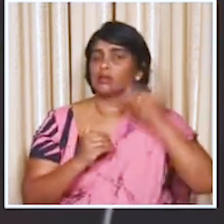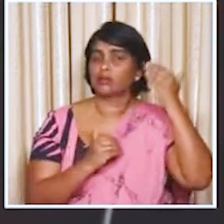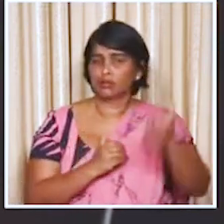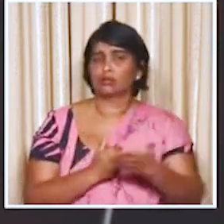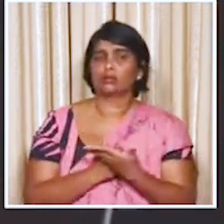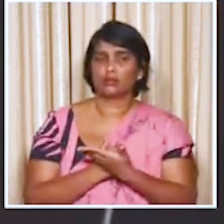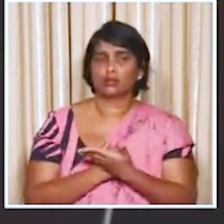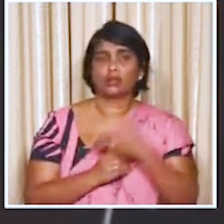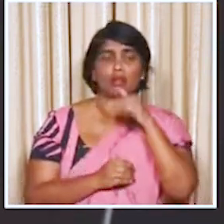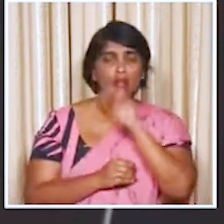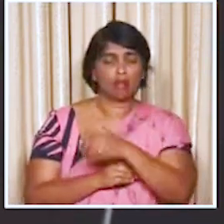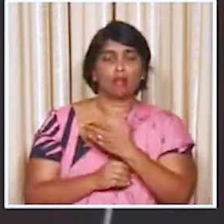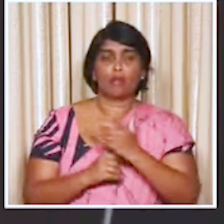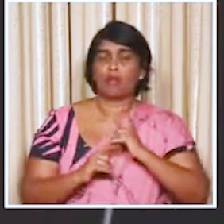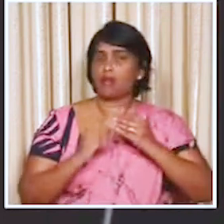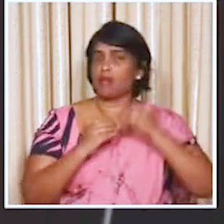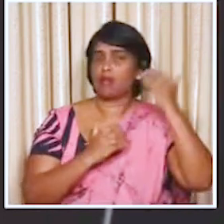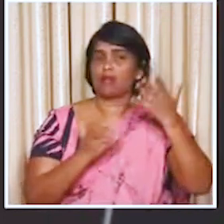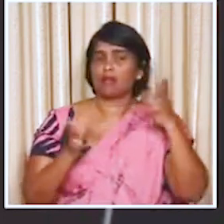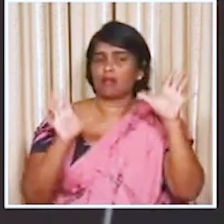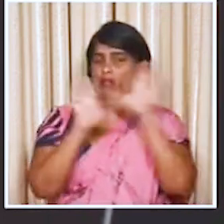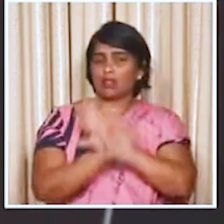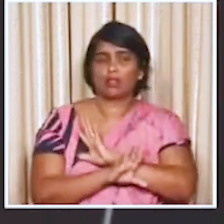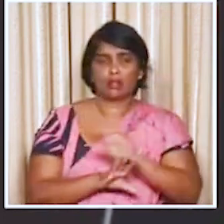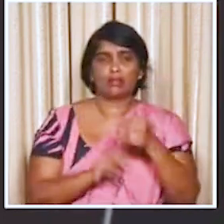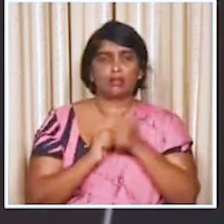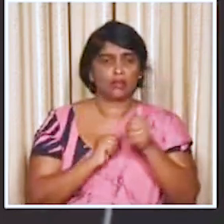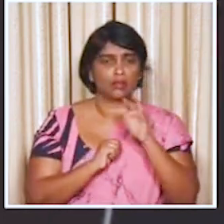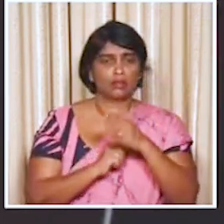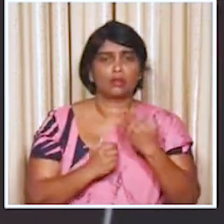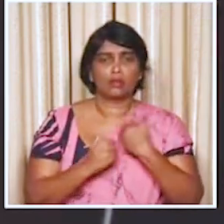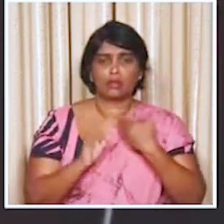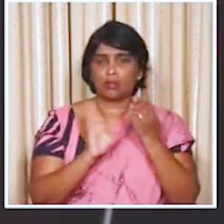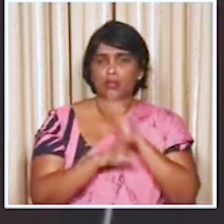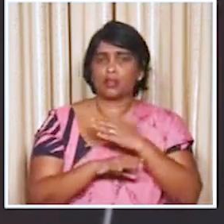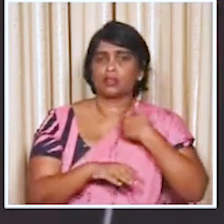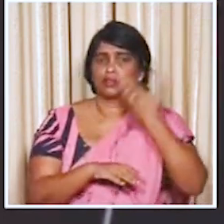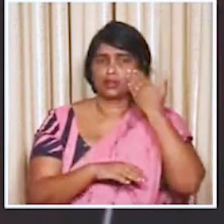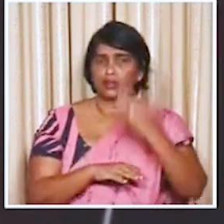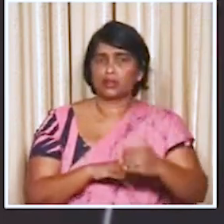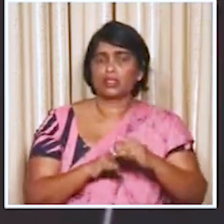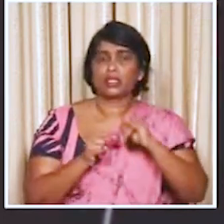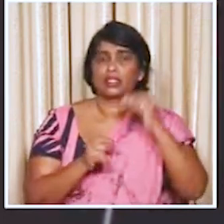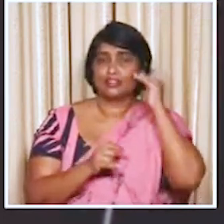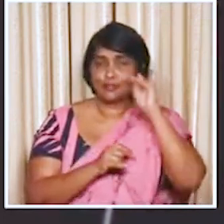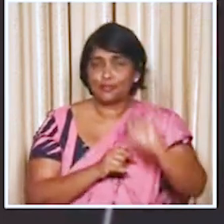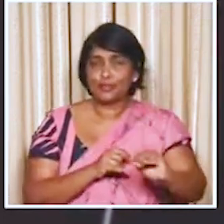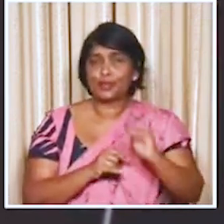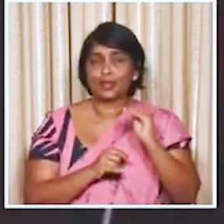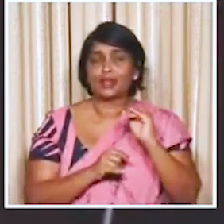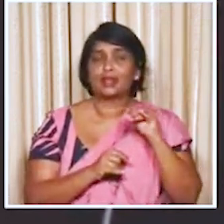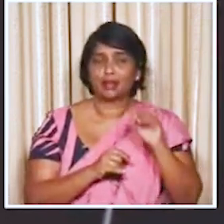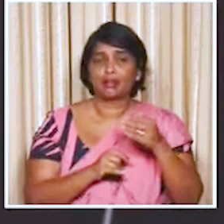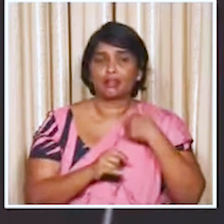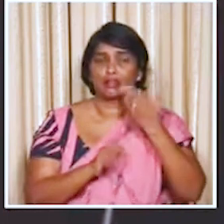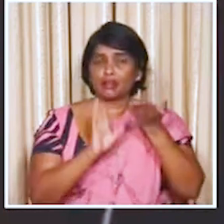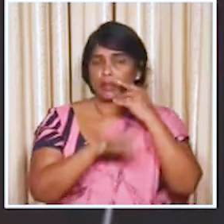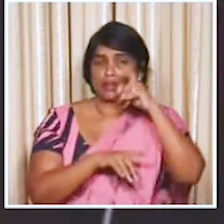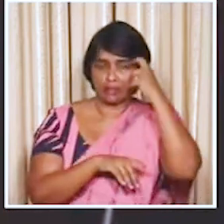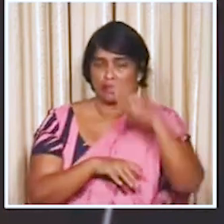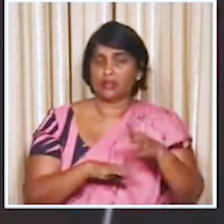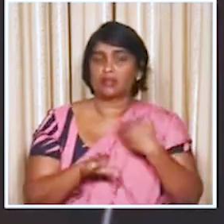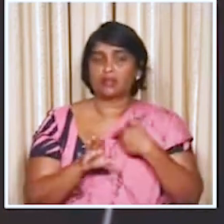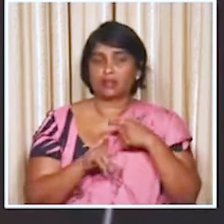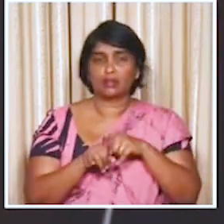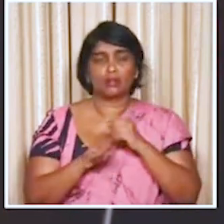ehata Eh daruwage anagate aduru karanda epa me karana wedawalin api pahuge dawasala dakka ara seya dariyata siddha wetcha de api pahuge dawasala